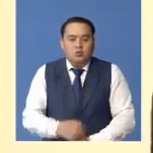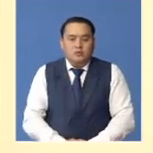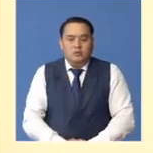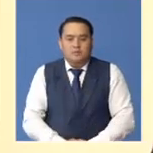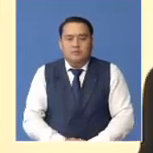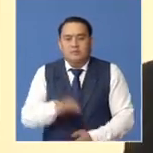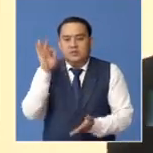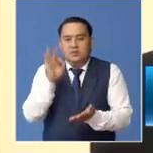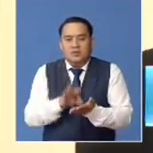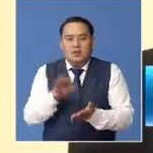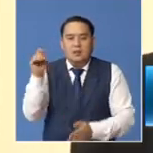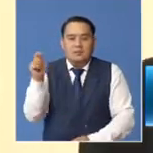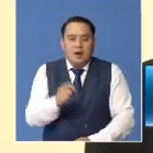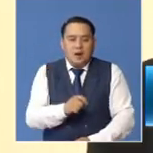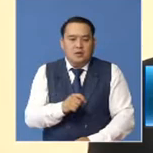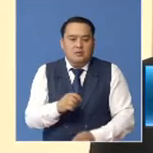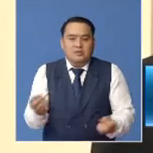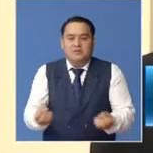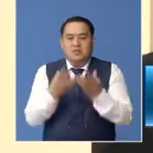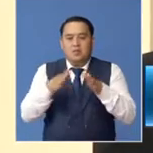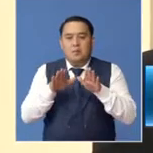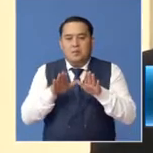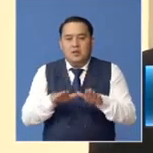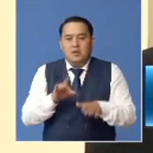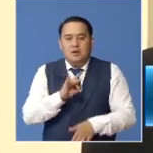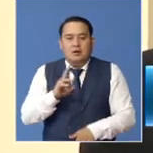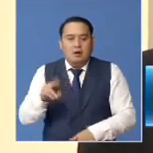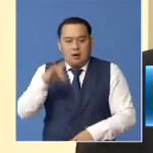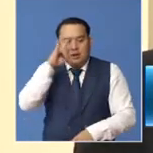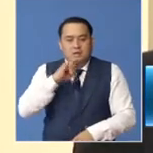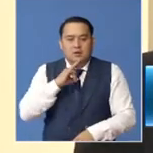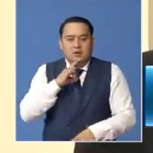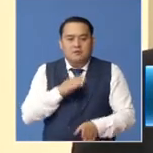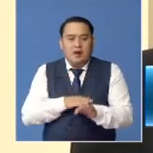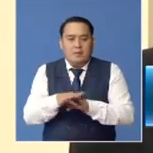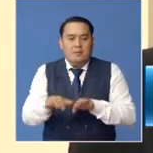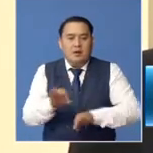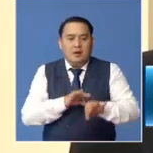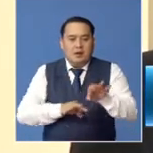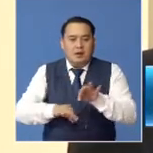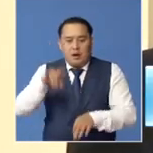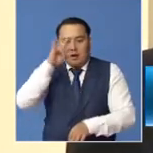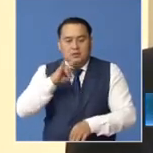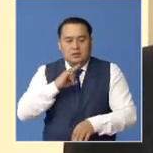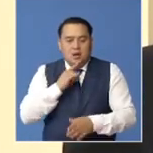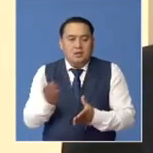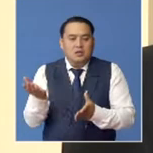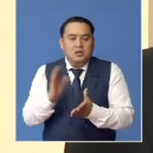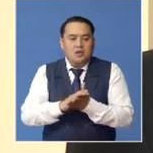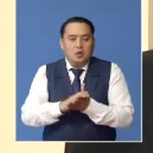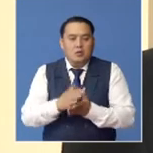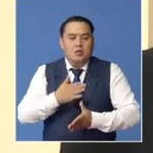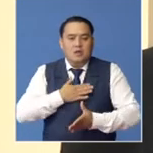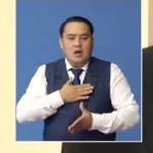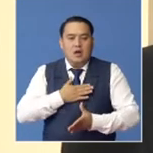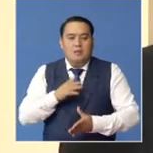Цель нашей поездки – это изучение сакральных мест Республики Казахстан и реализация проекта «Казахтану». И также наша